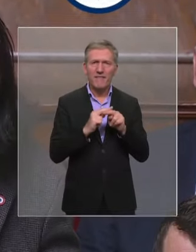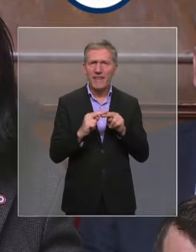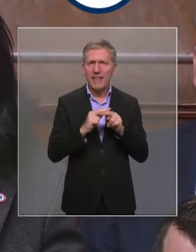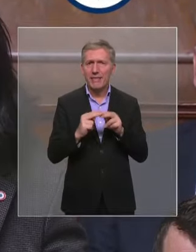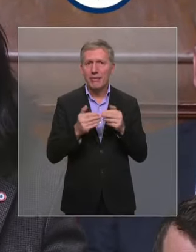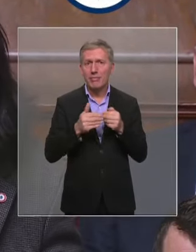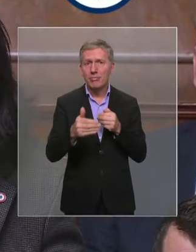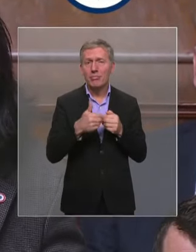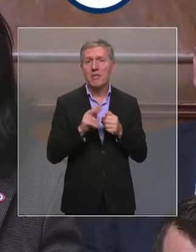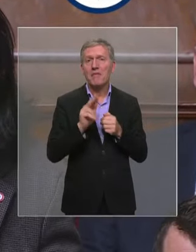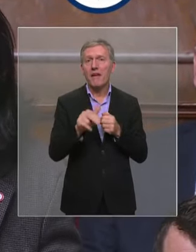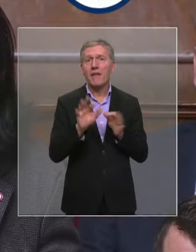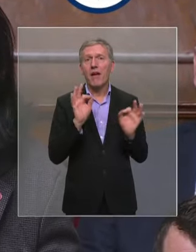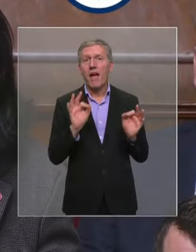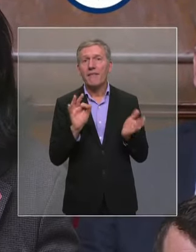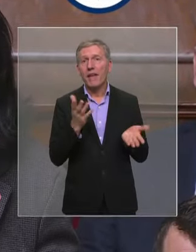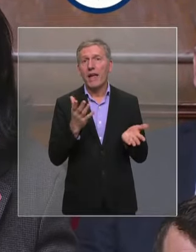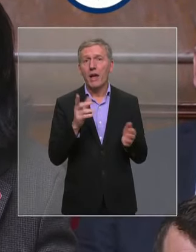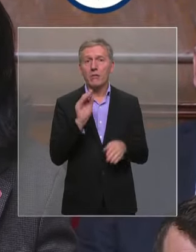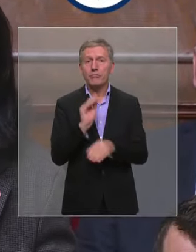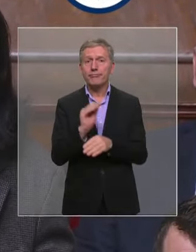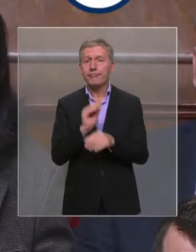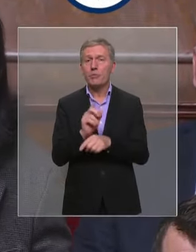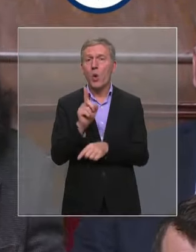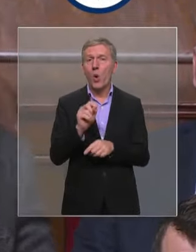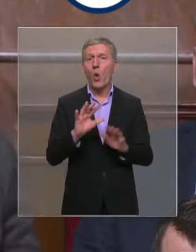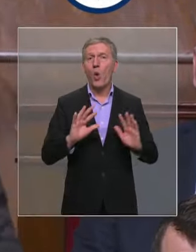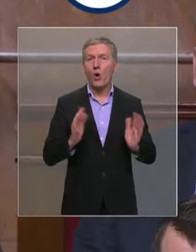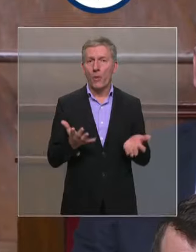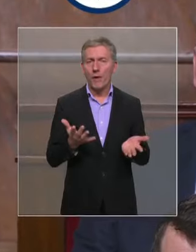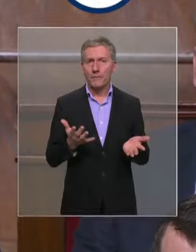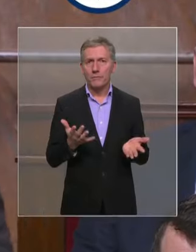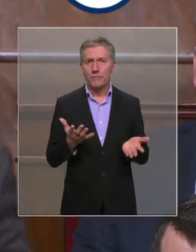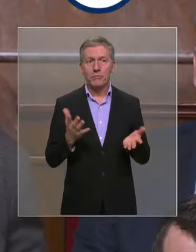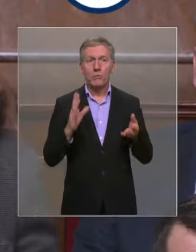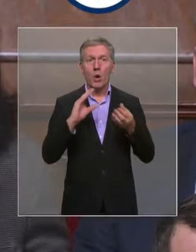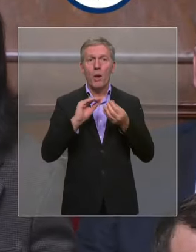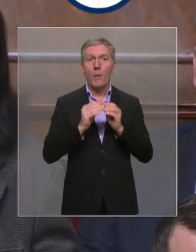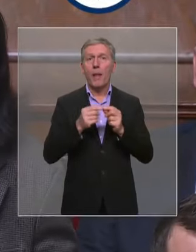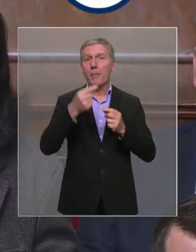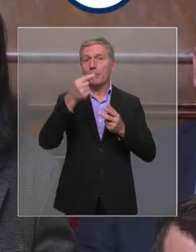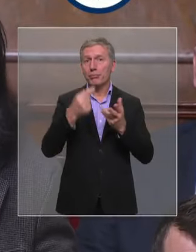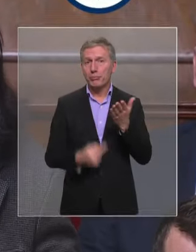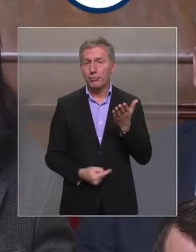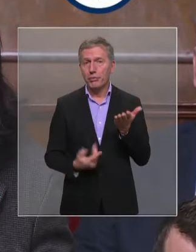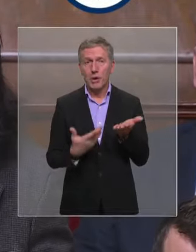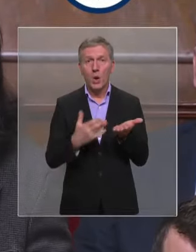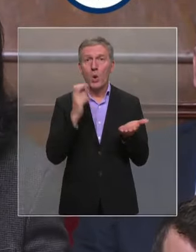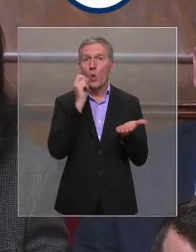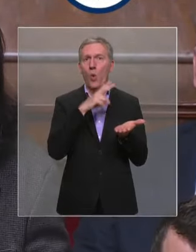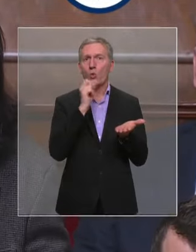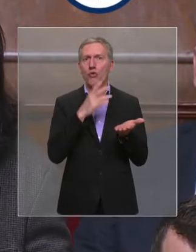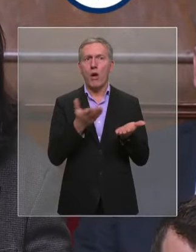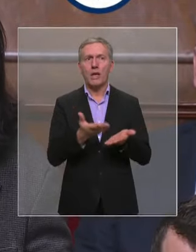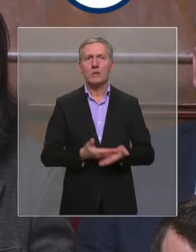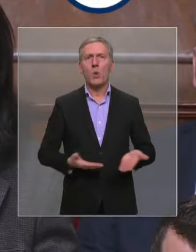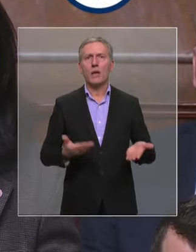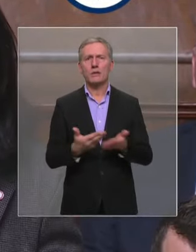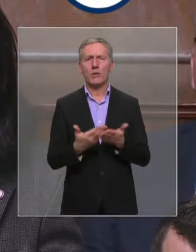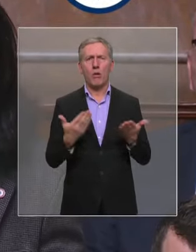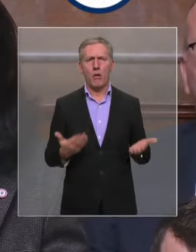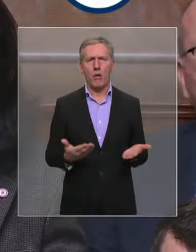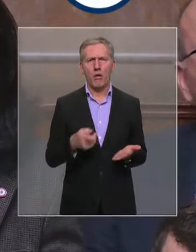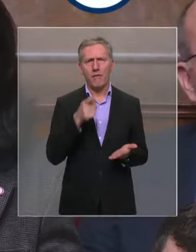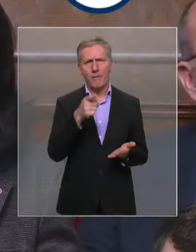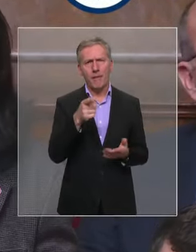court terme sur l'alimentation en eau. Alors face à toutes ces problématiques et devant l'urgence de la situation, Monsieur le Ministre,